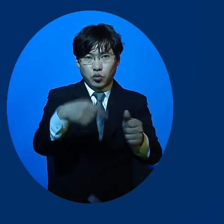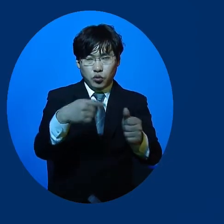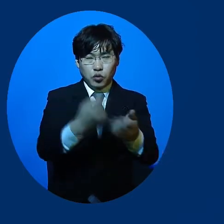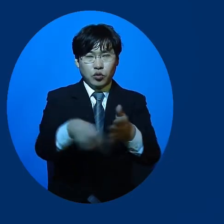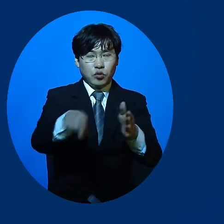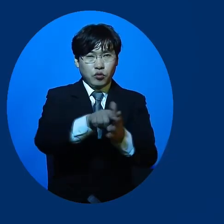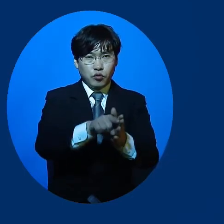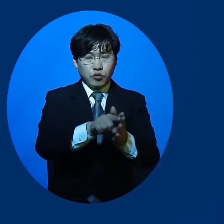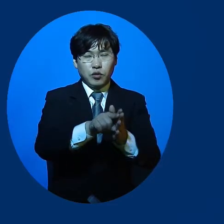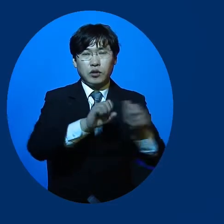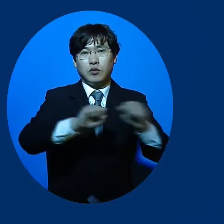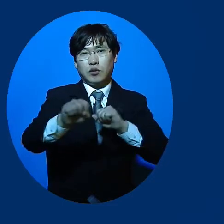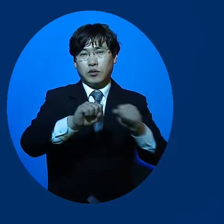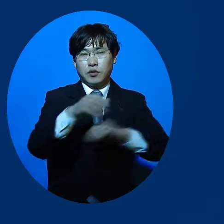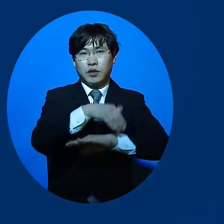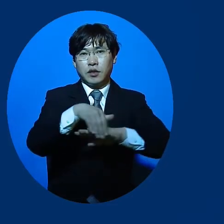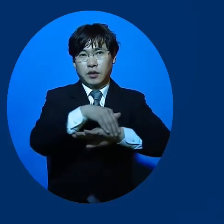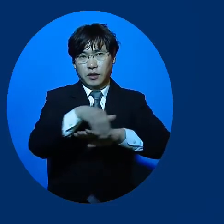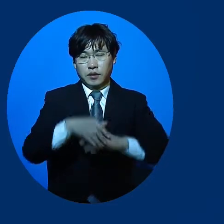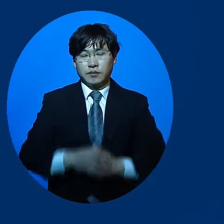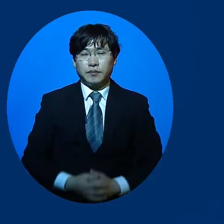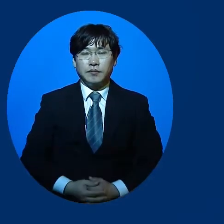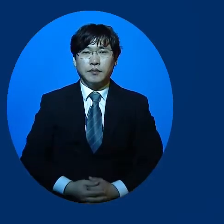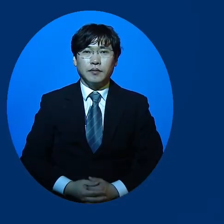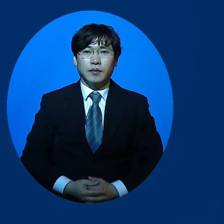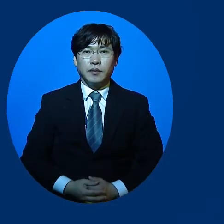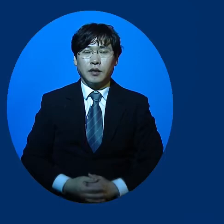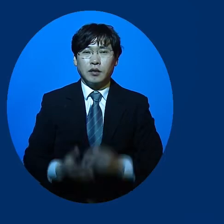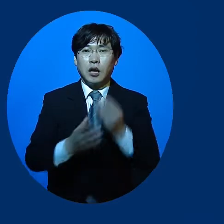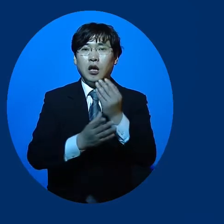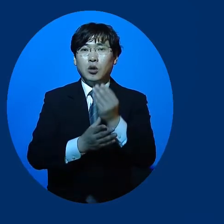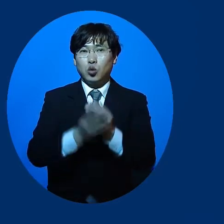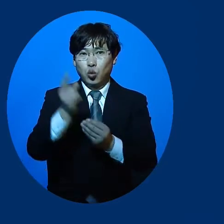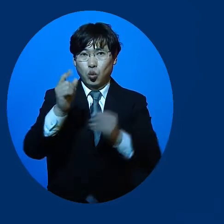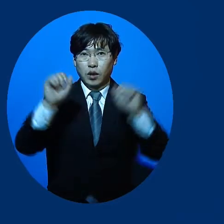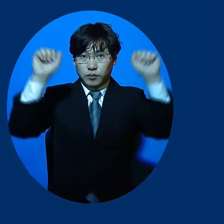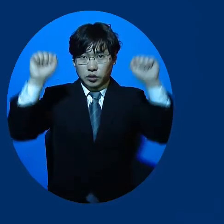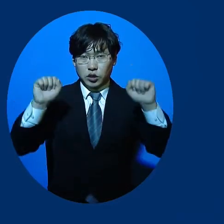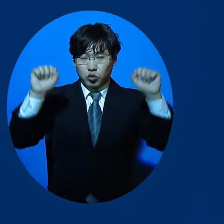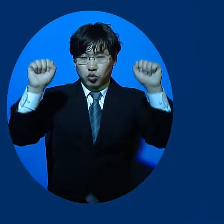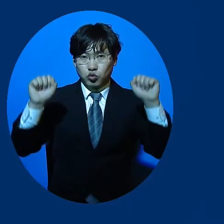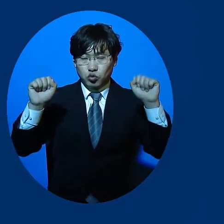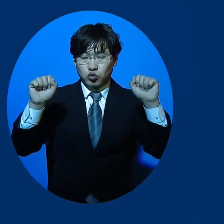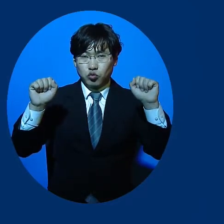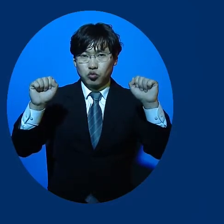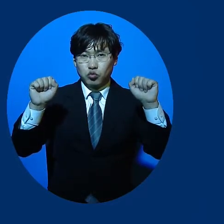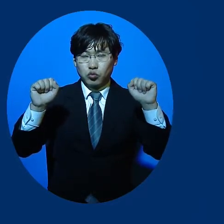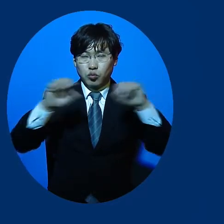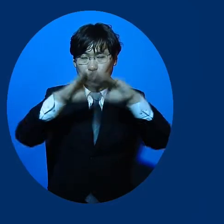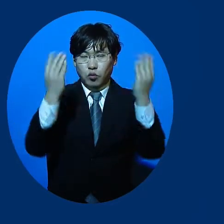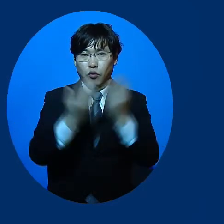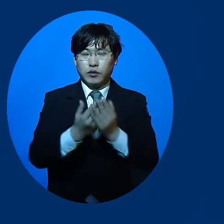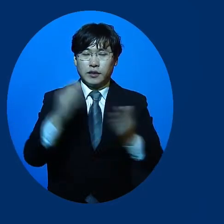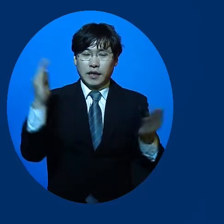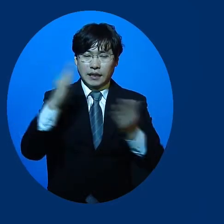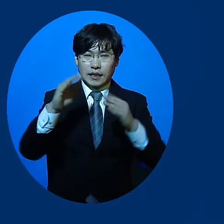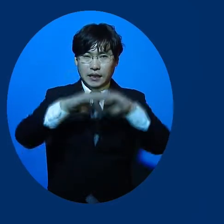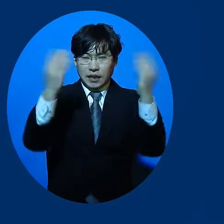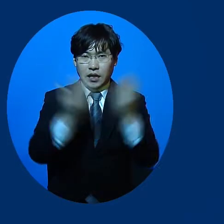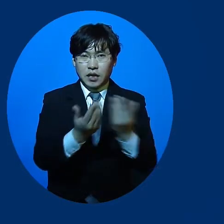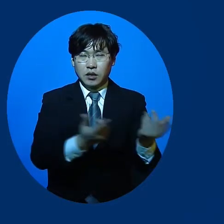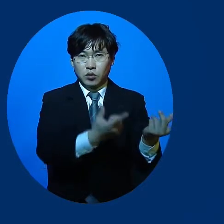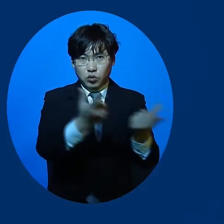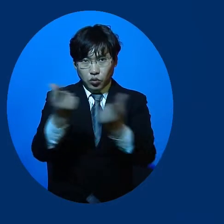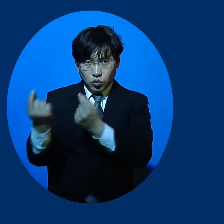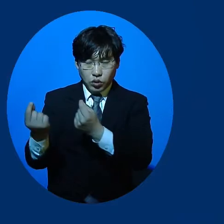되겠다라는 말씀이 있고요. 특별히 통합체육은 모든 학생들에게 더 많은 동기,